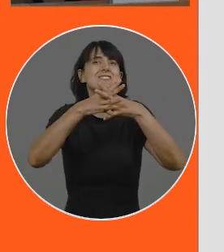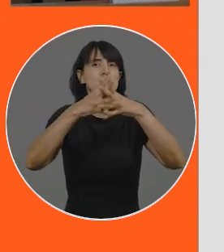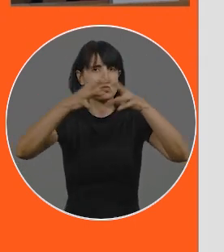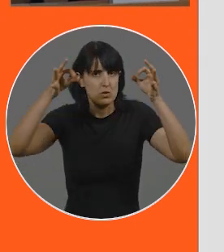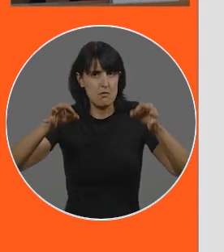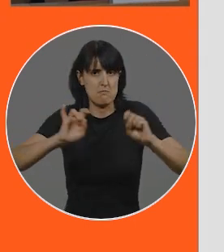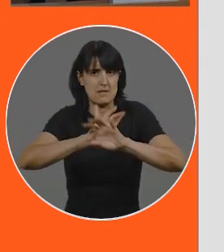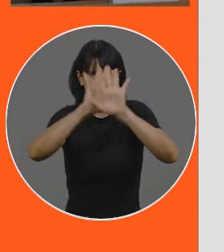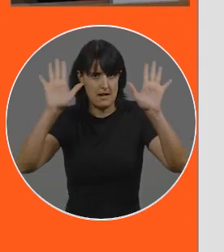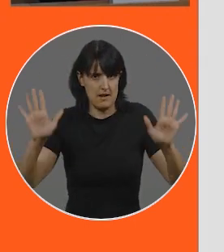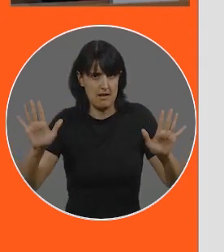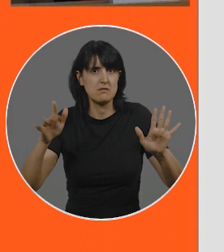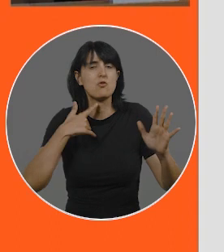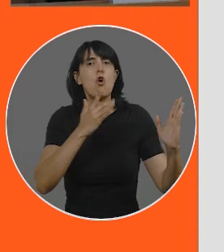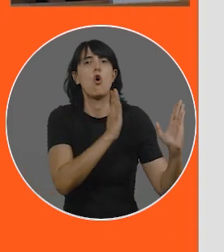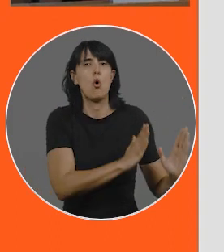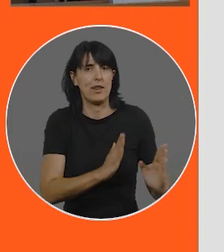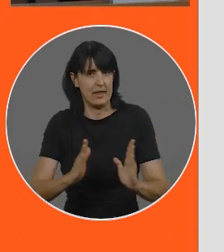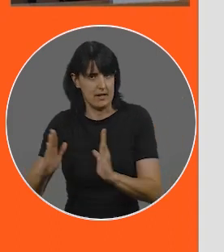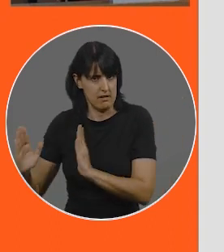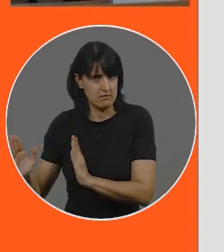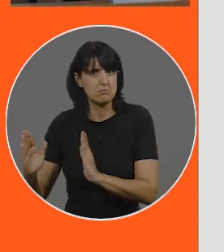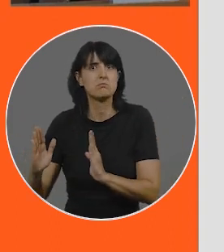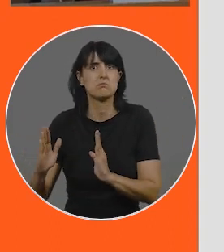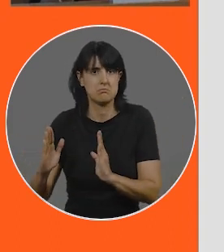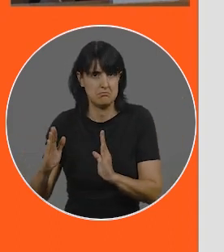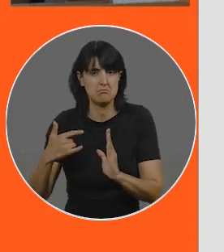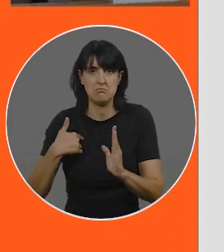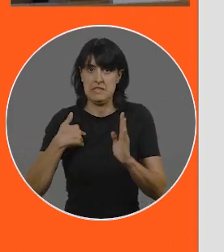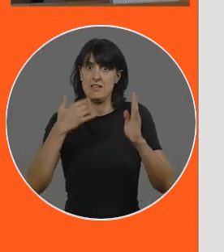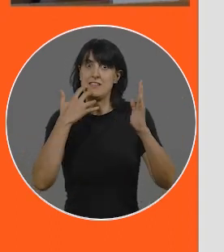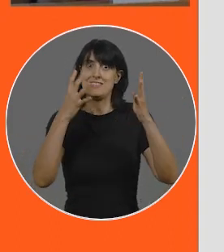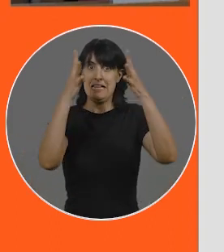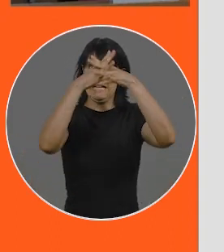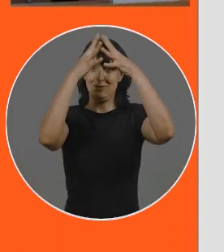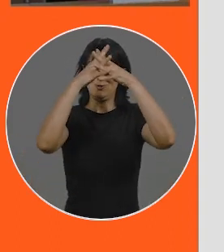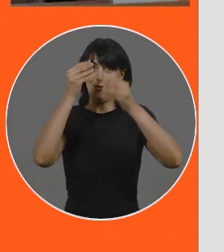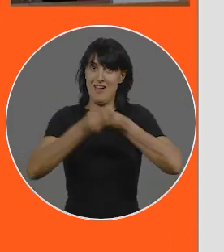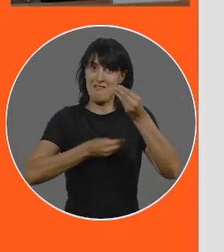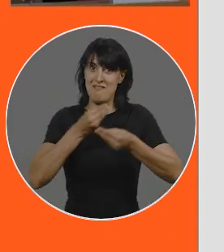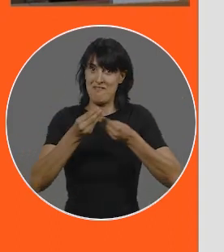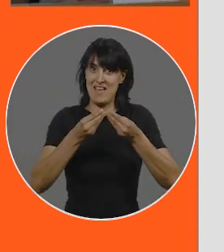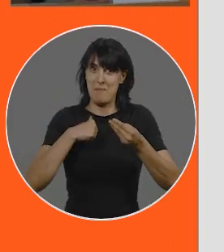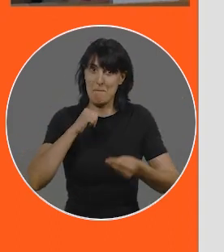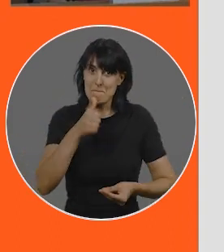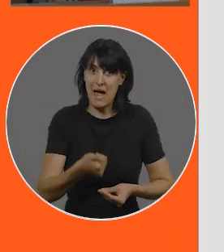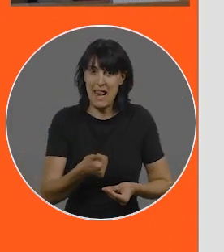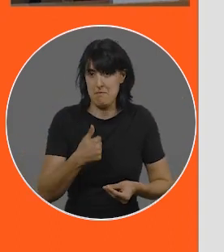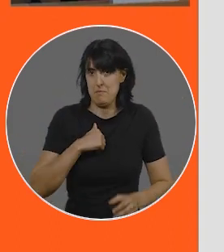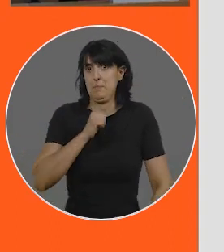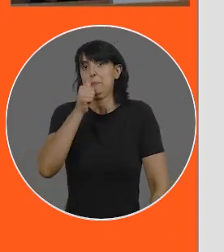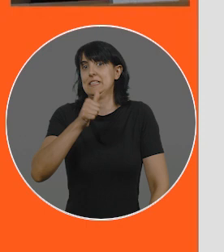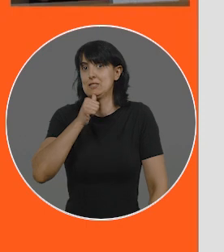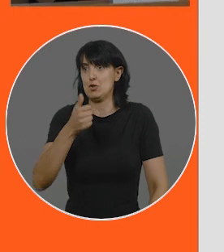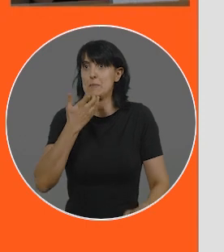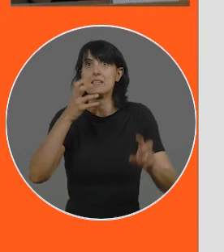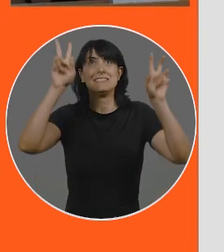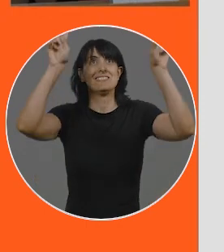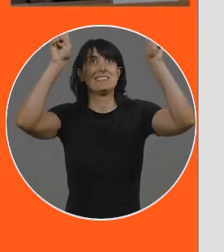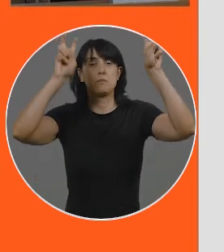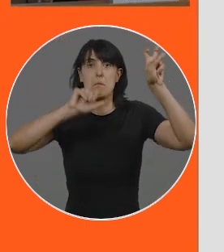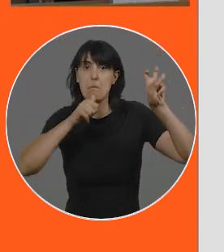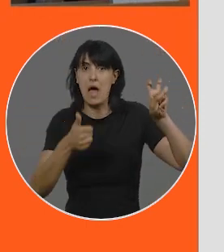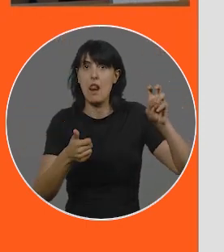Que tingui una estructura, que estigui ordenat. O sigui, jo puc tenir una estructura i fer-la malament, és real. Tu pots tenir